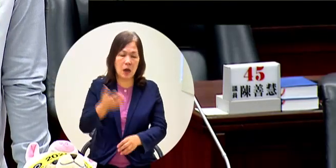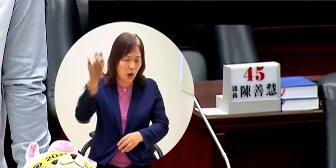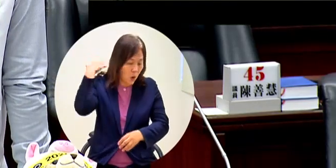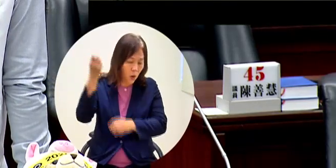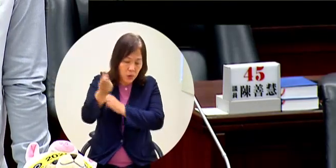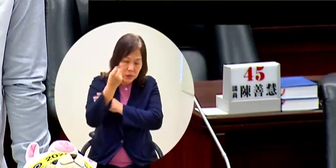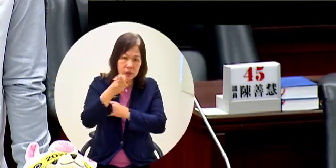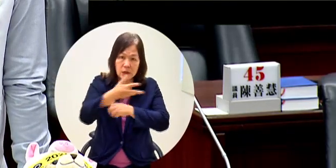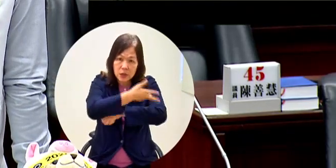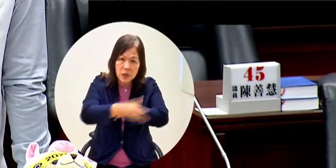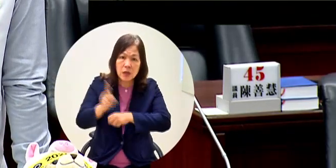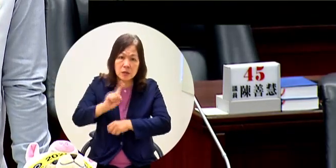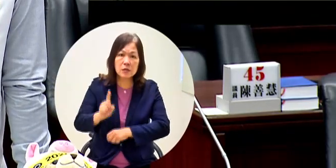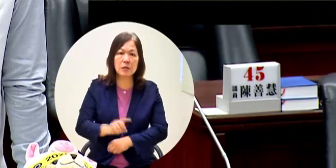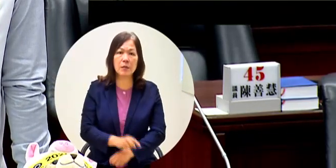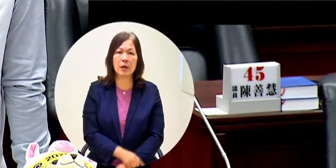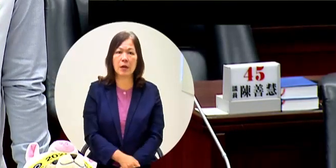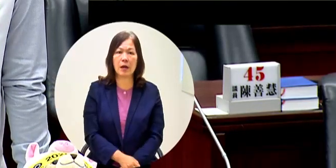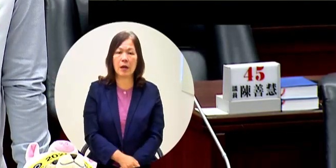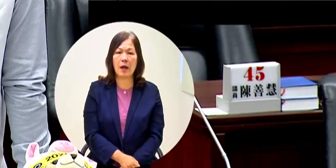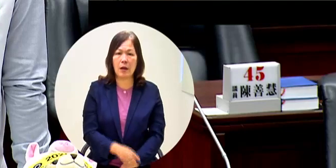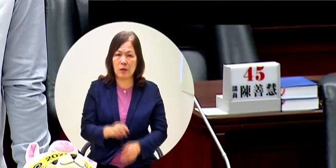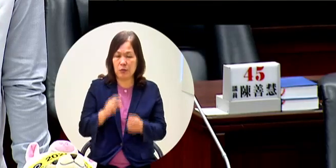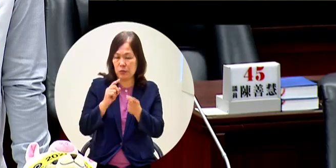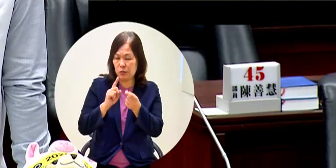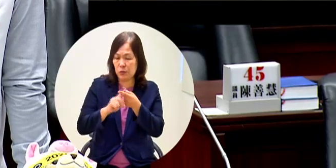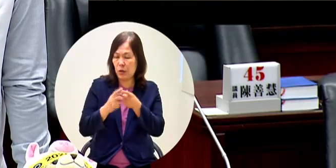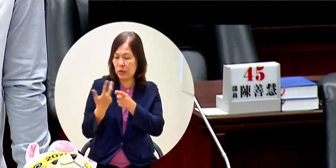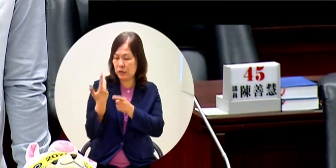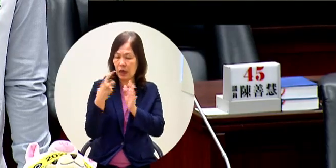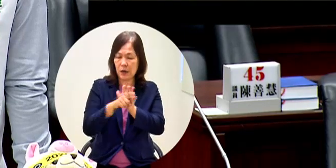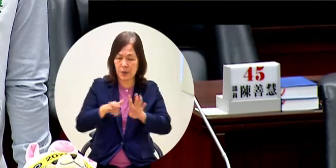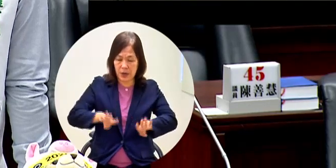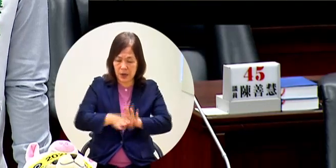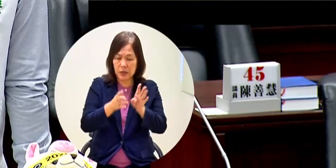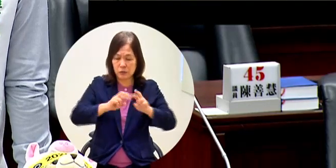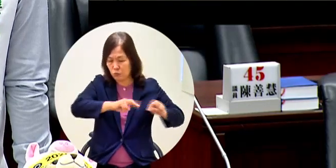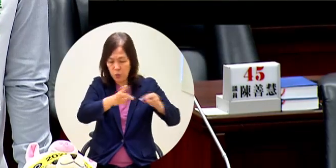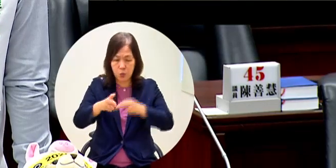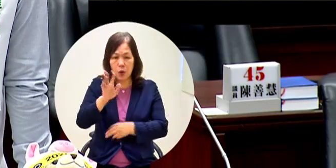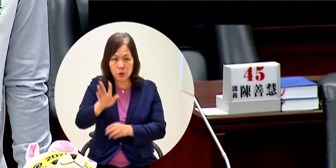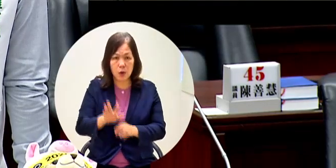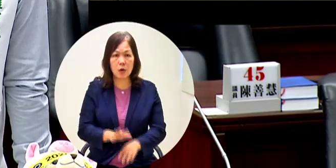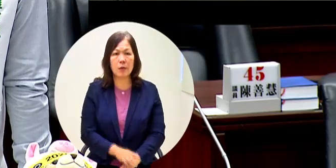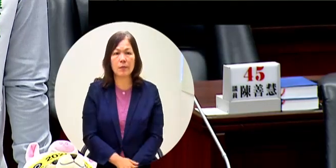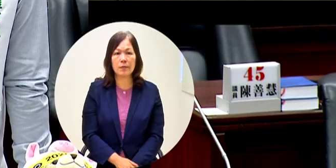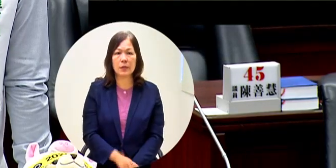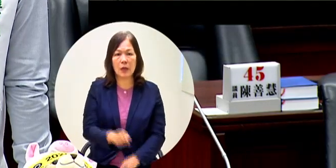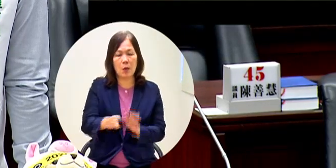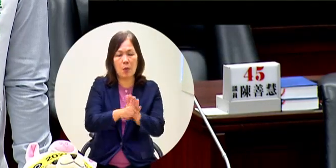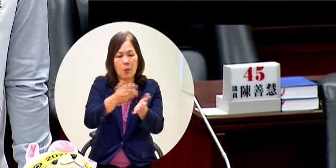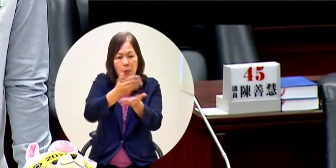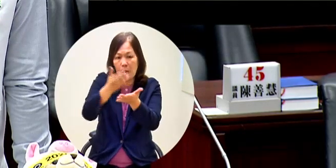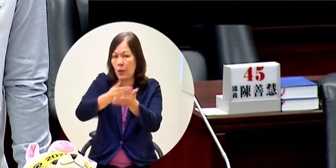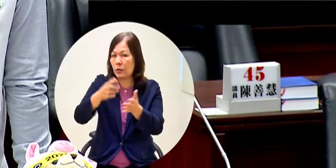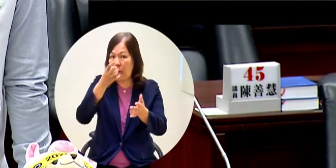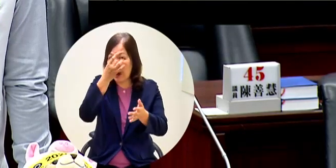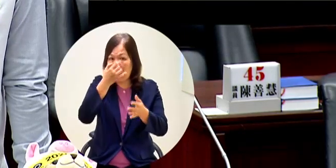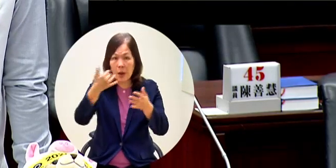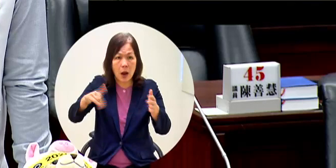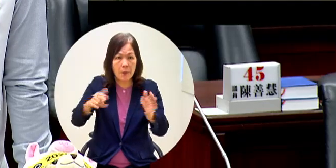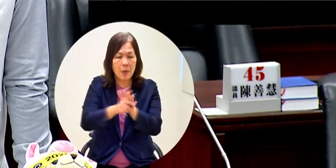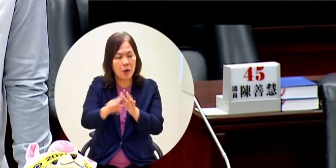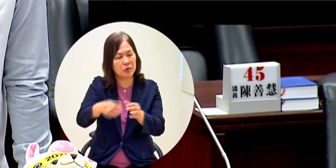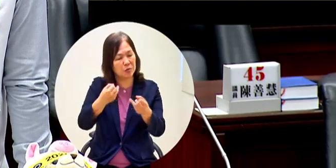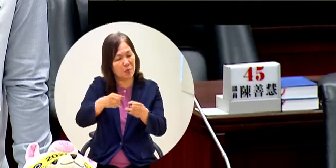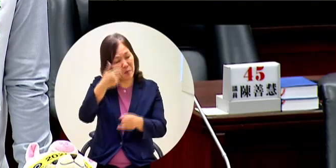芙蓉啊，没错啊，上礼拜开始在整治啊，整治到这个礼拜，遐个水芙蓉拢还袂清好啊！恁这起火的效率袂